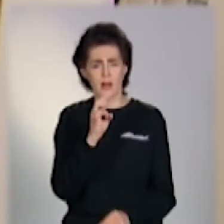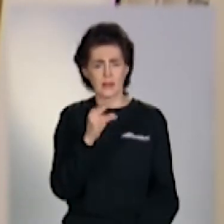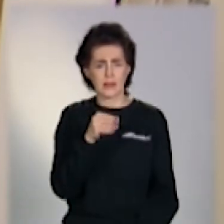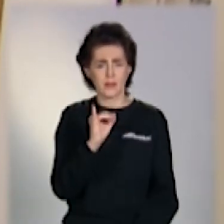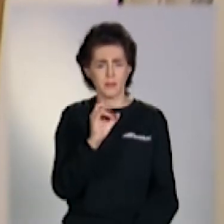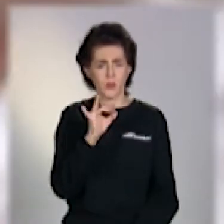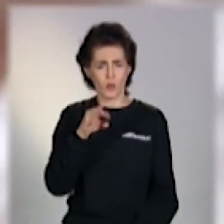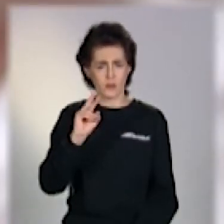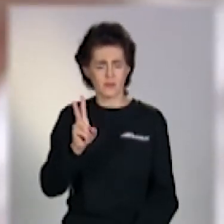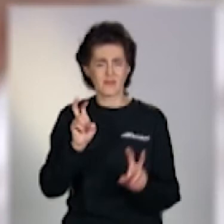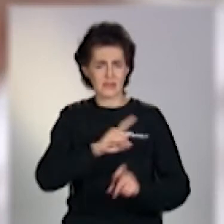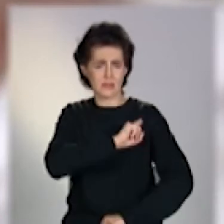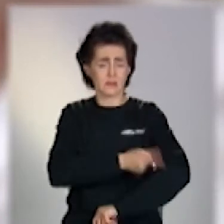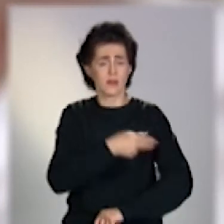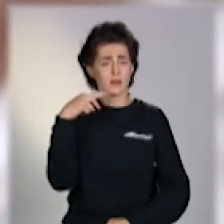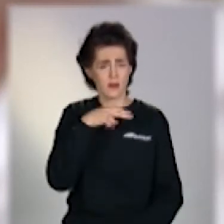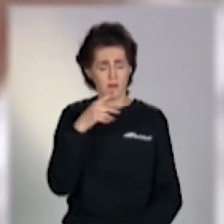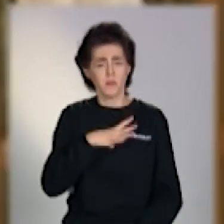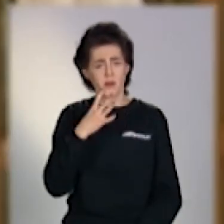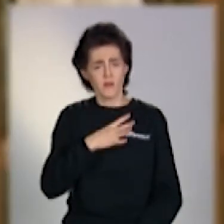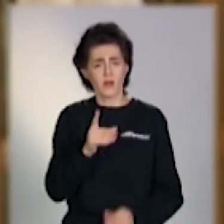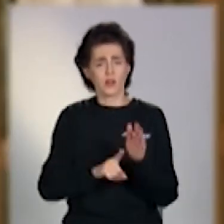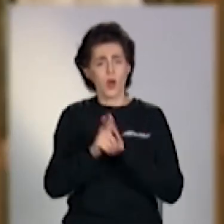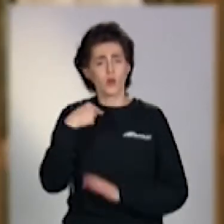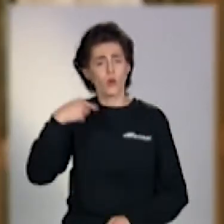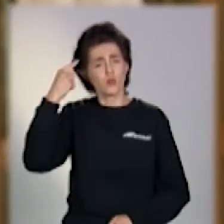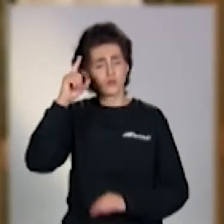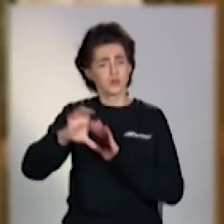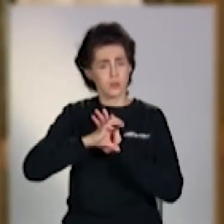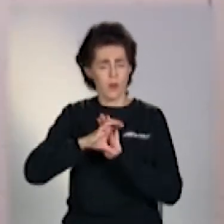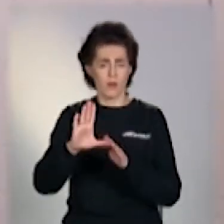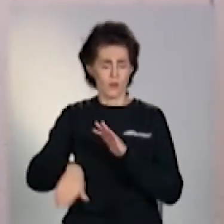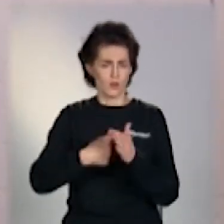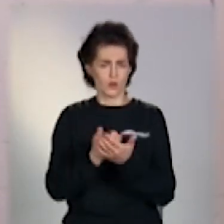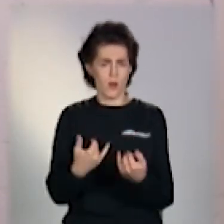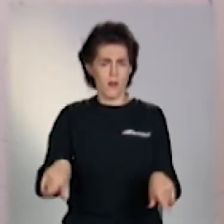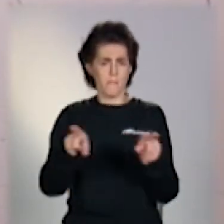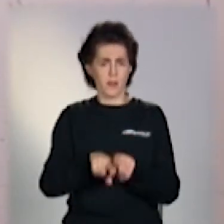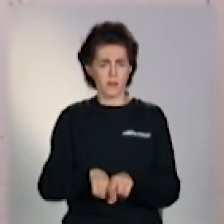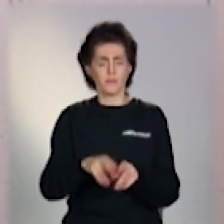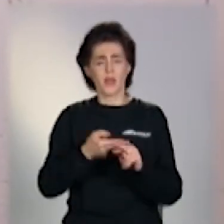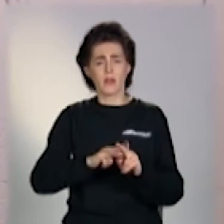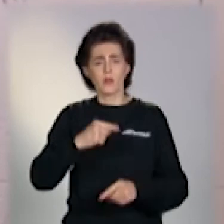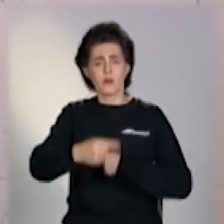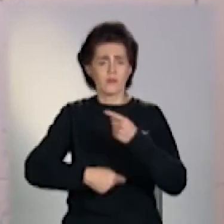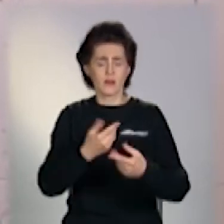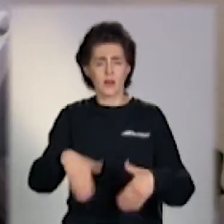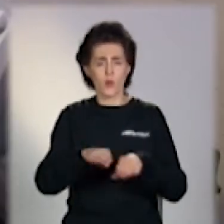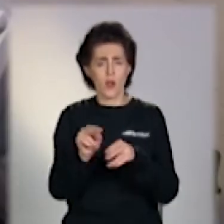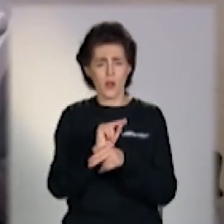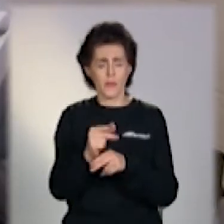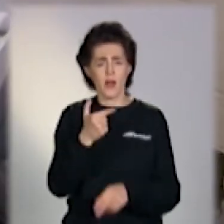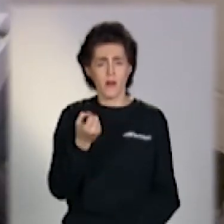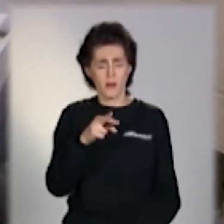одними, вторыми и третьими. Мне казалось, что вначале у нас все услышали, а теперь опять то же самое. И с наслідками такого лікування Галина